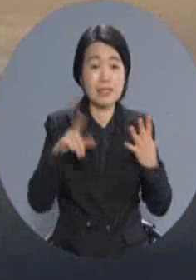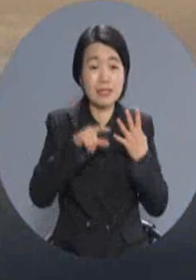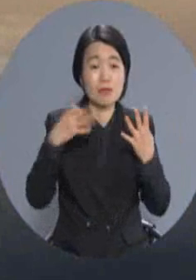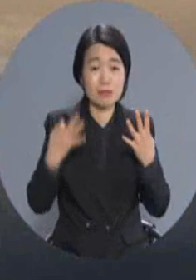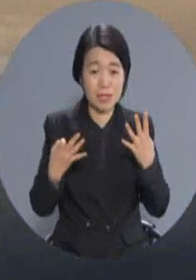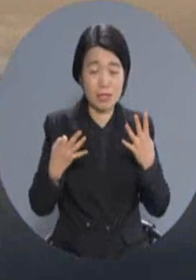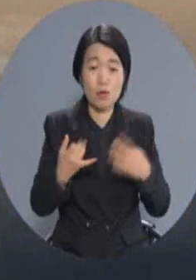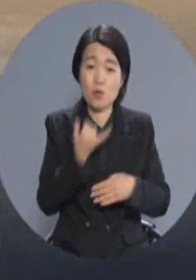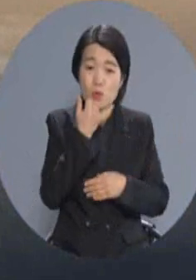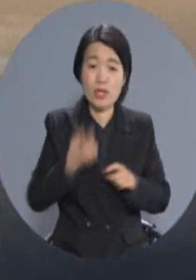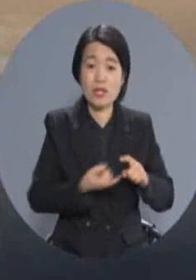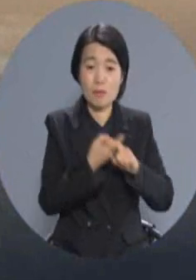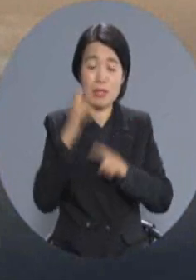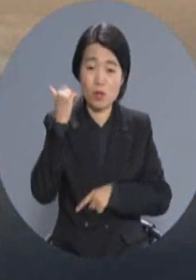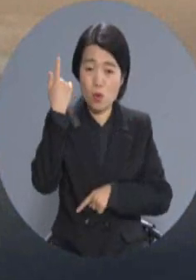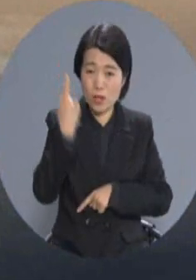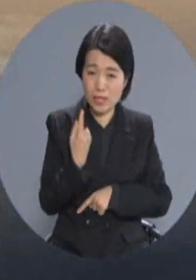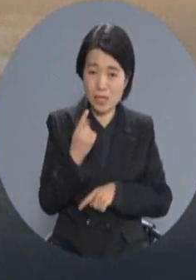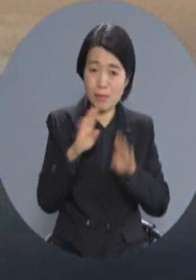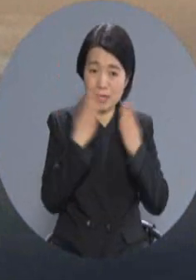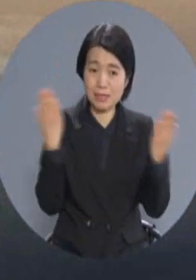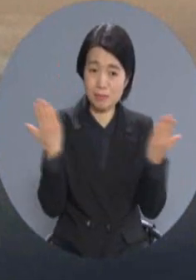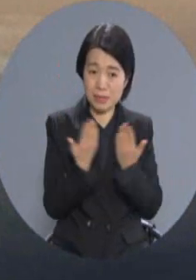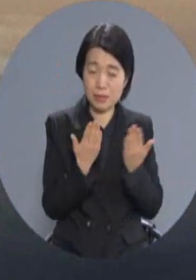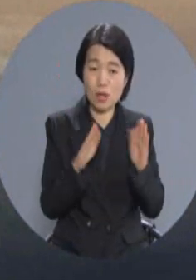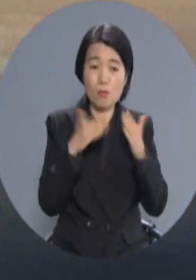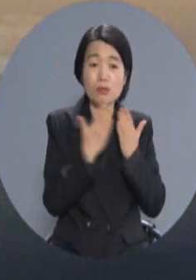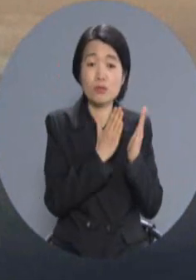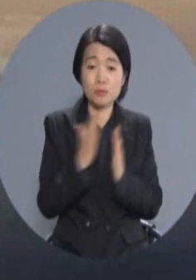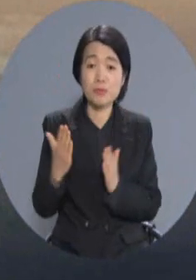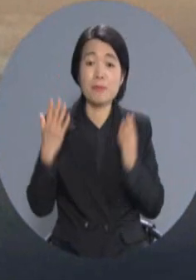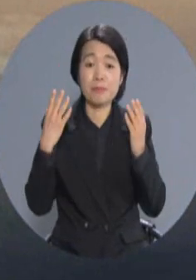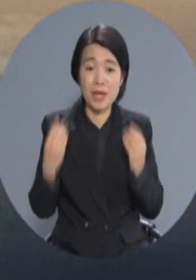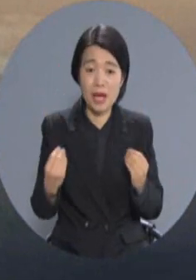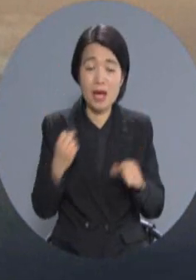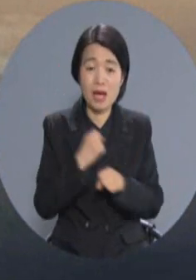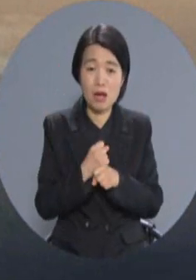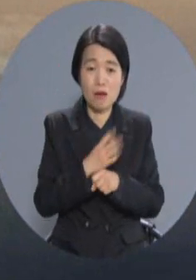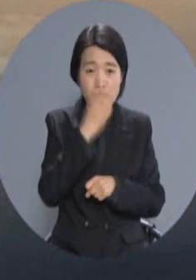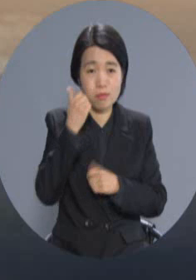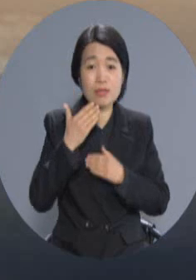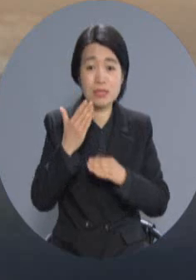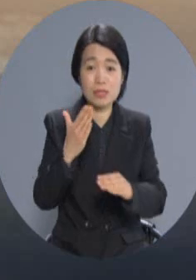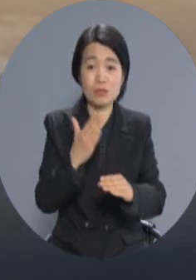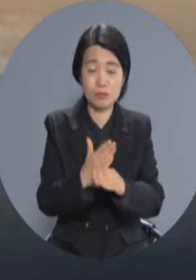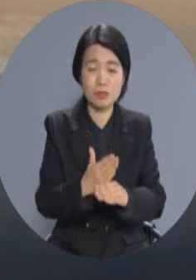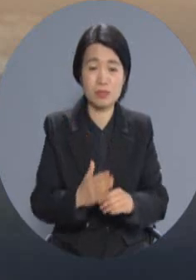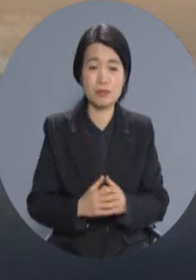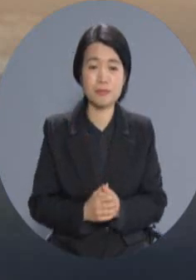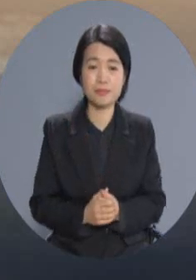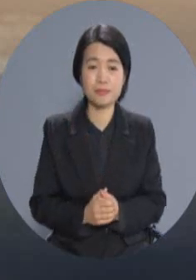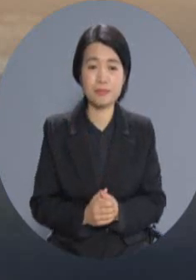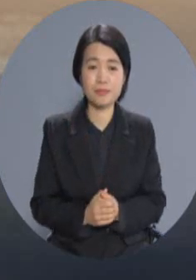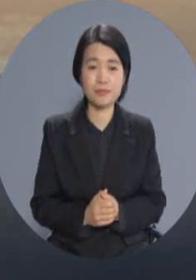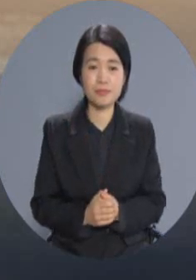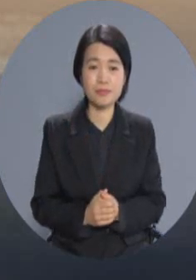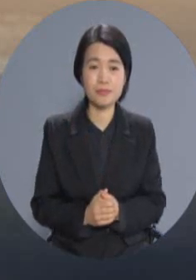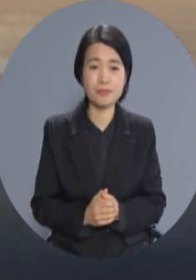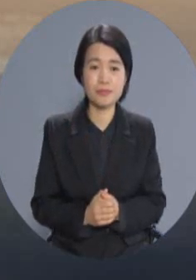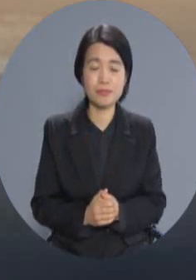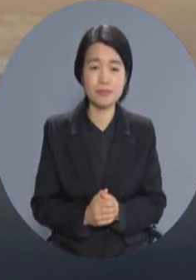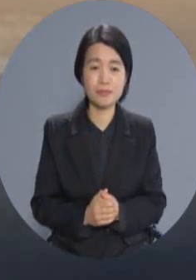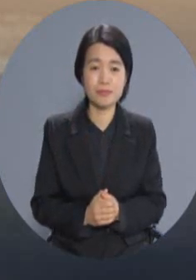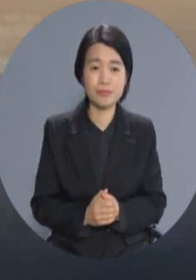ist ein Sie müssen sich vorstellen, dass am 14. April der Bundespräsident Herr